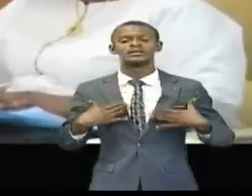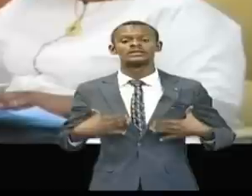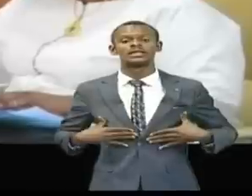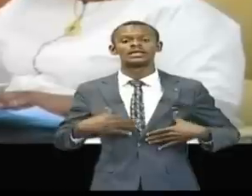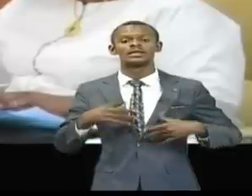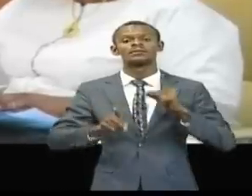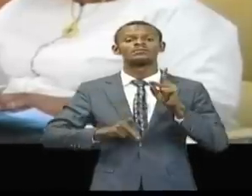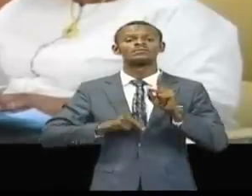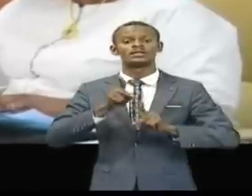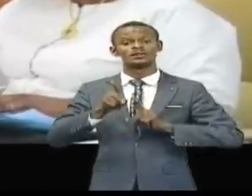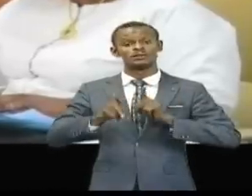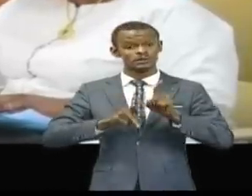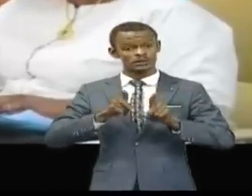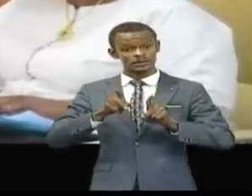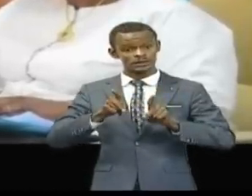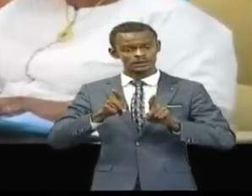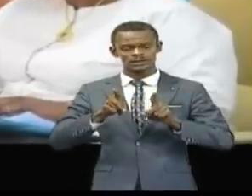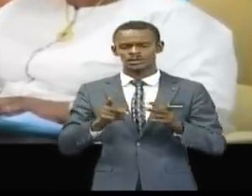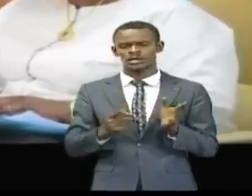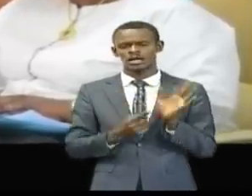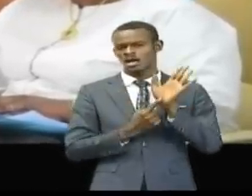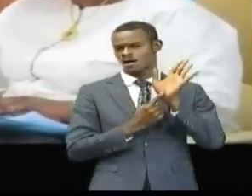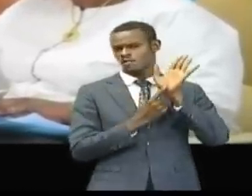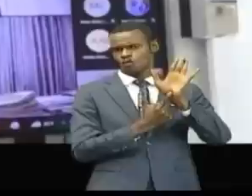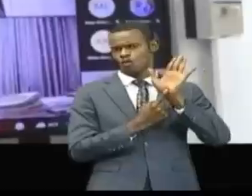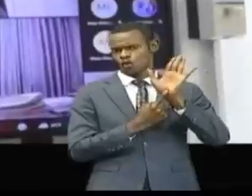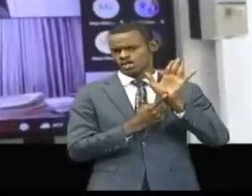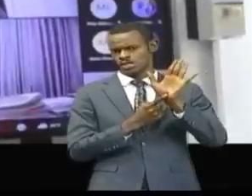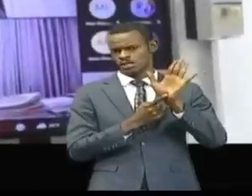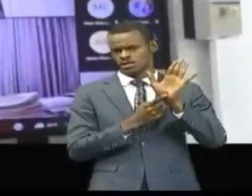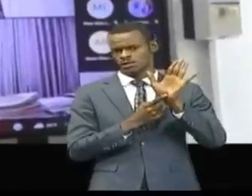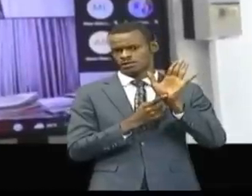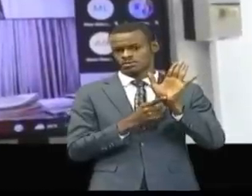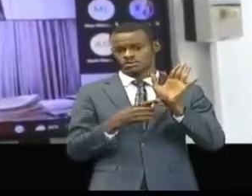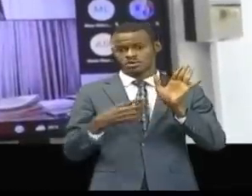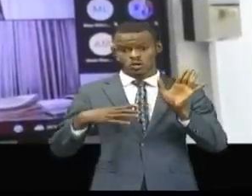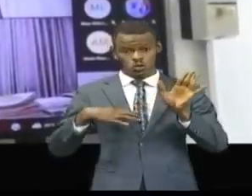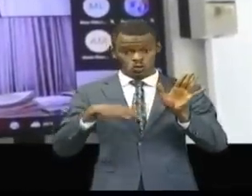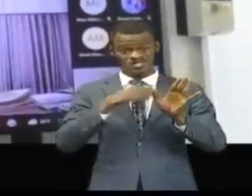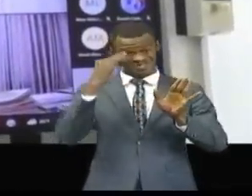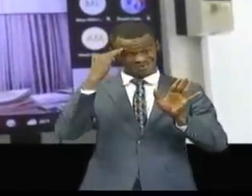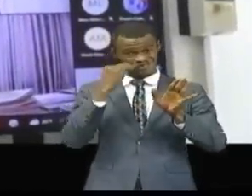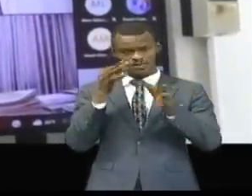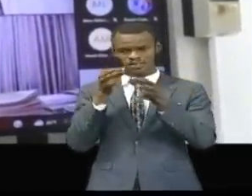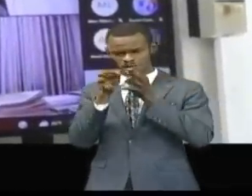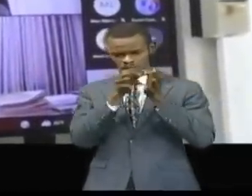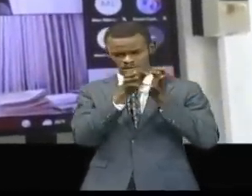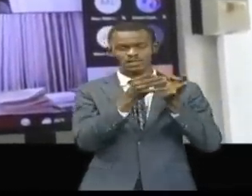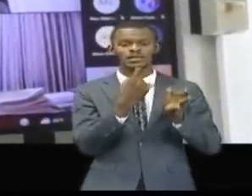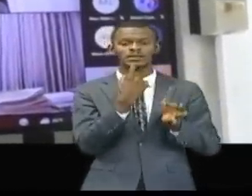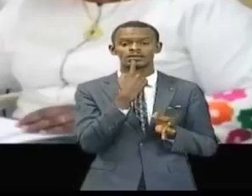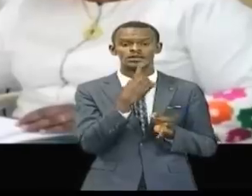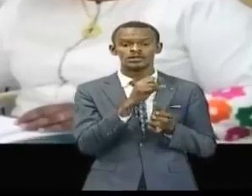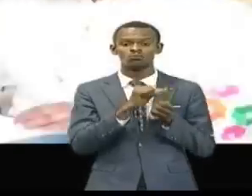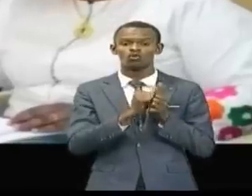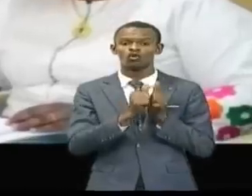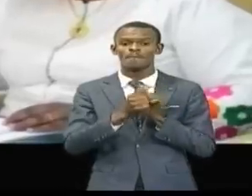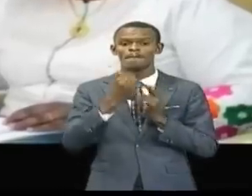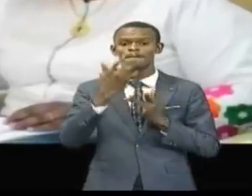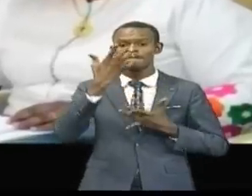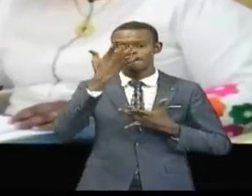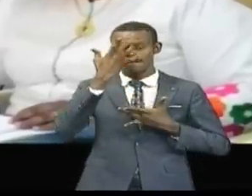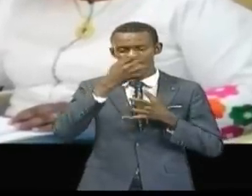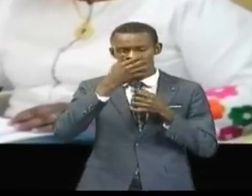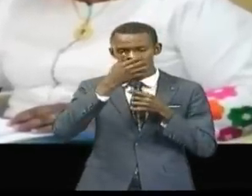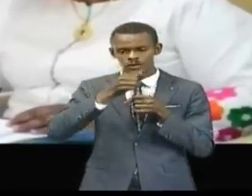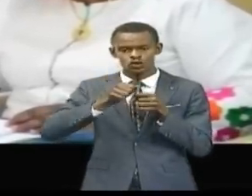au Conseil la situation sanitaire dans le pays qui reste stable et maîtrisée,